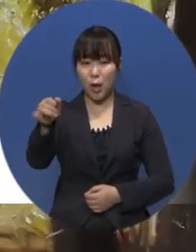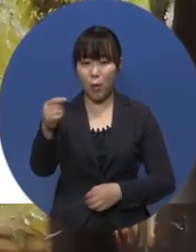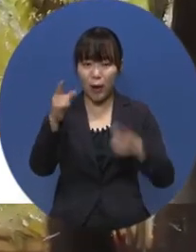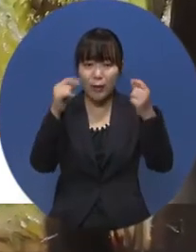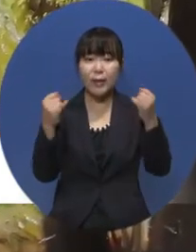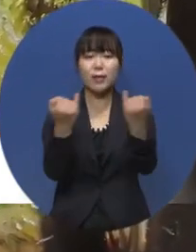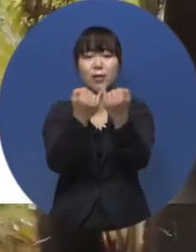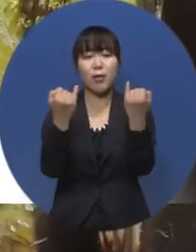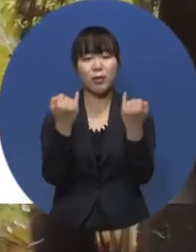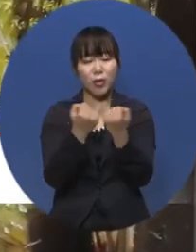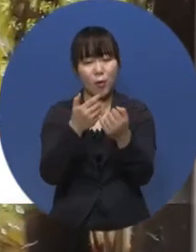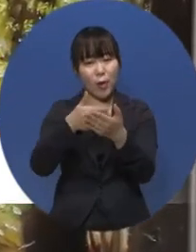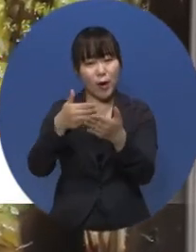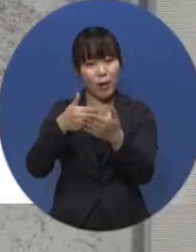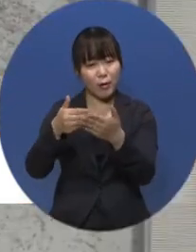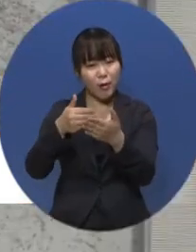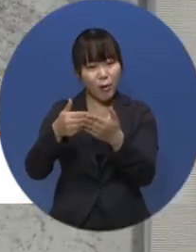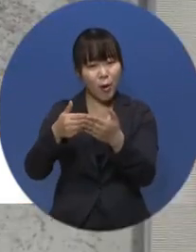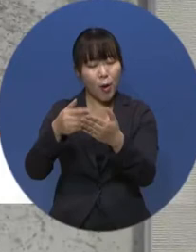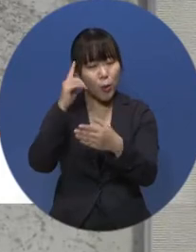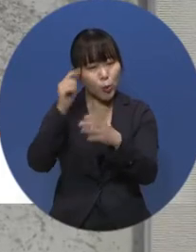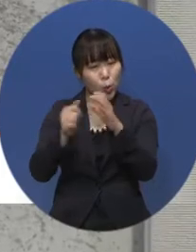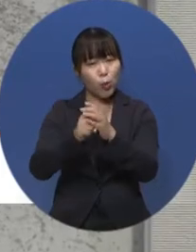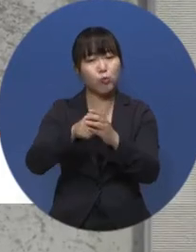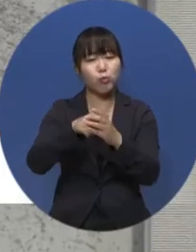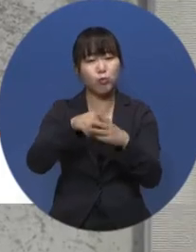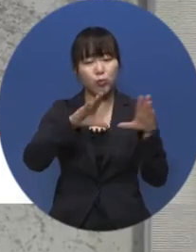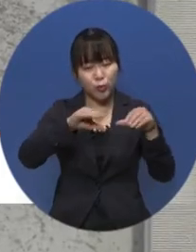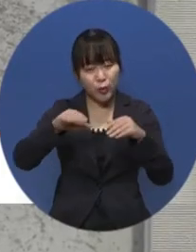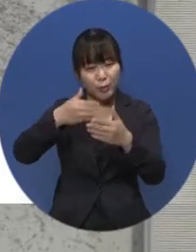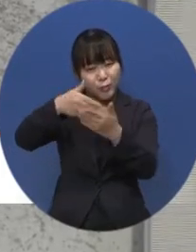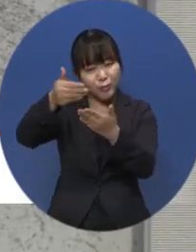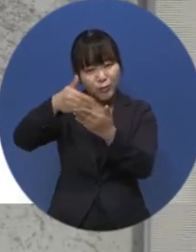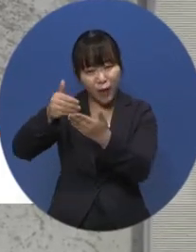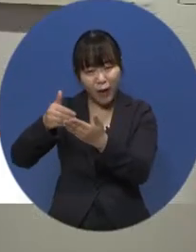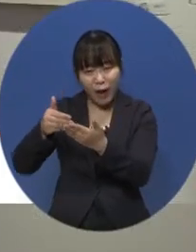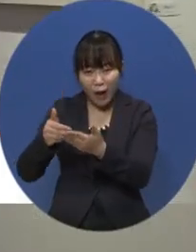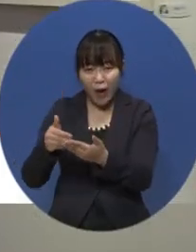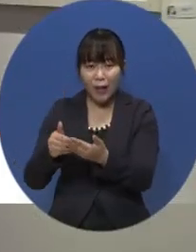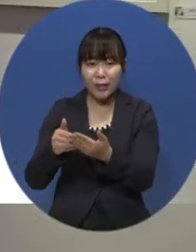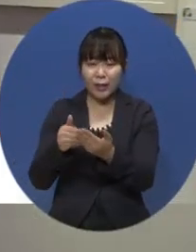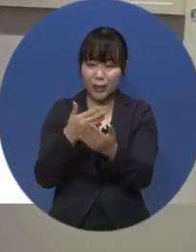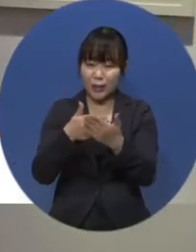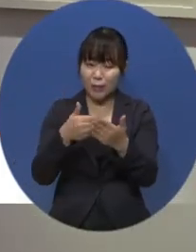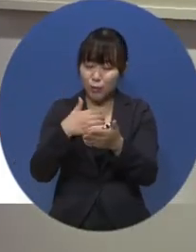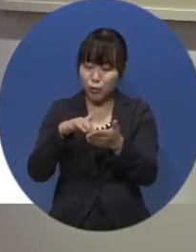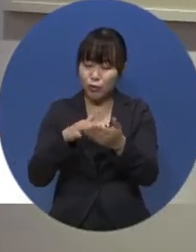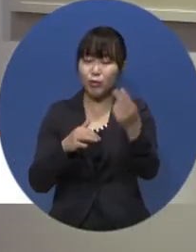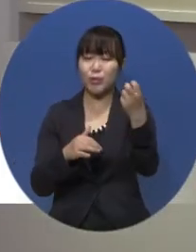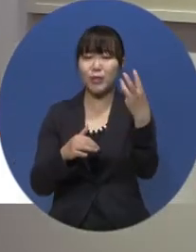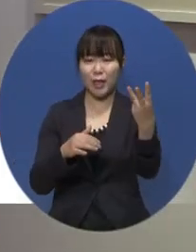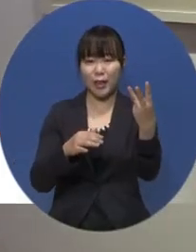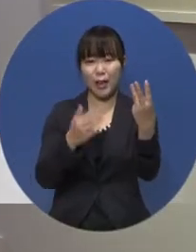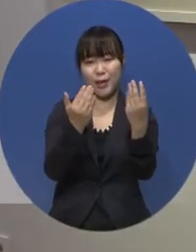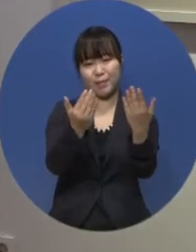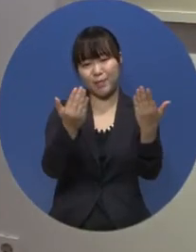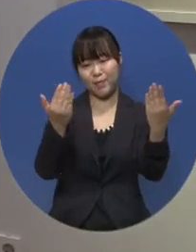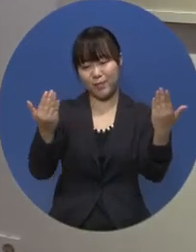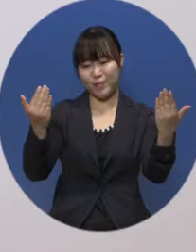화가들만의 독특하고 부드러운 터치로 표현한 다양한 장르의 작품 총 23점을 선보이고